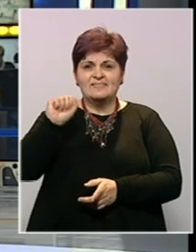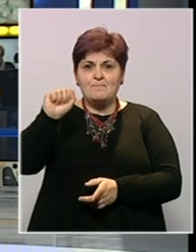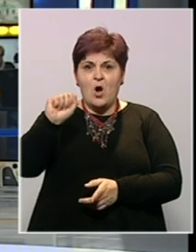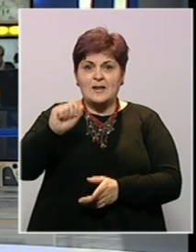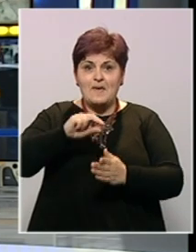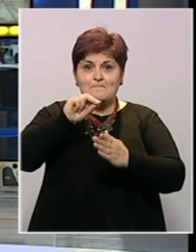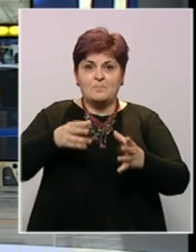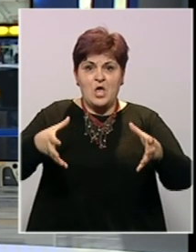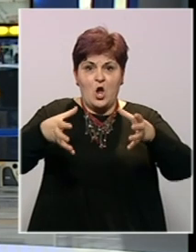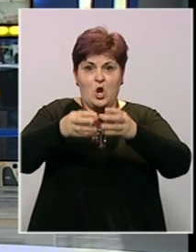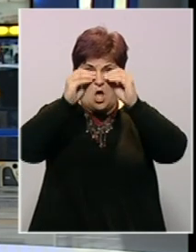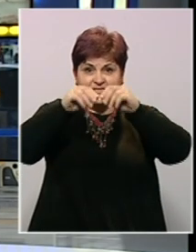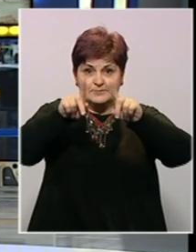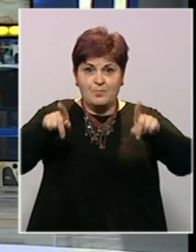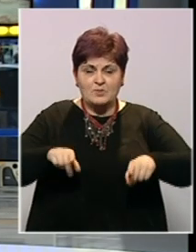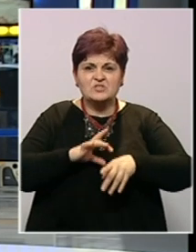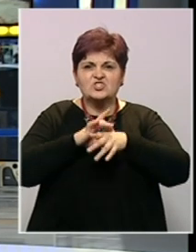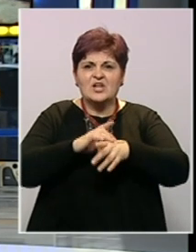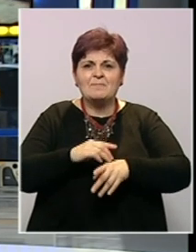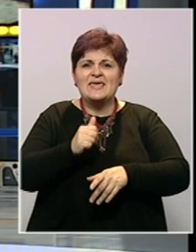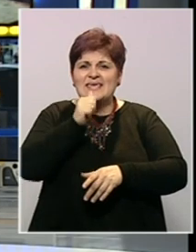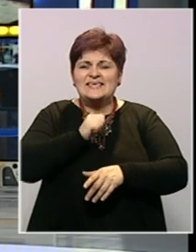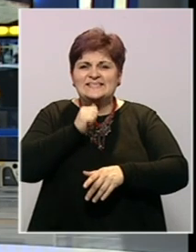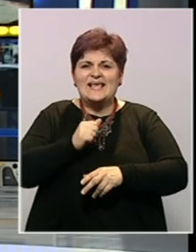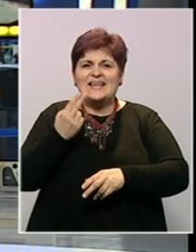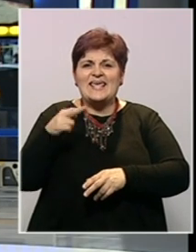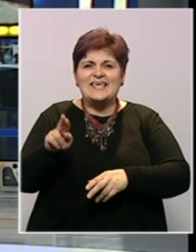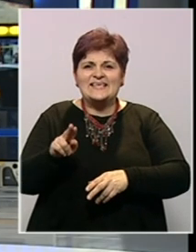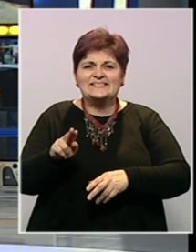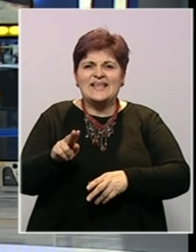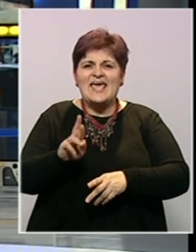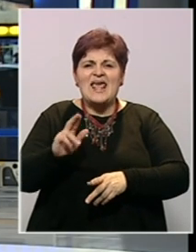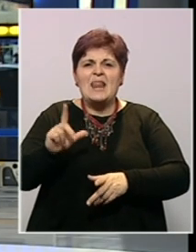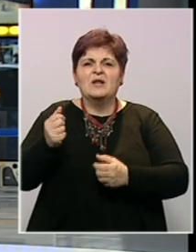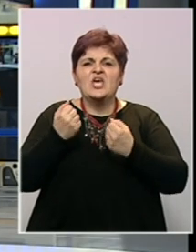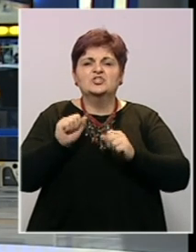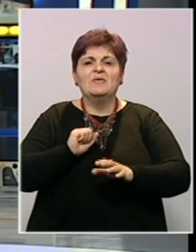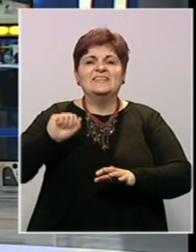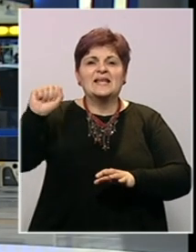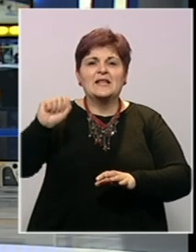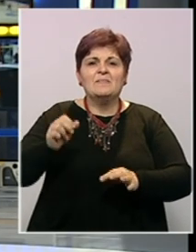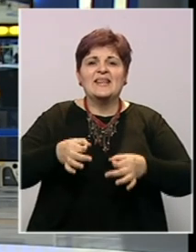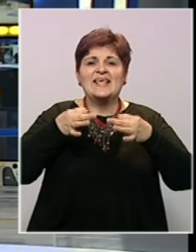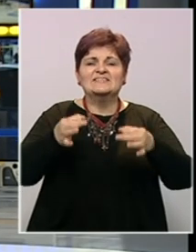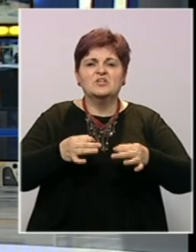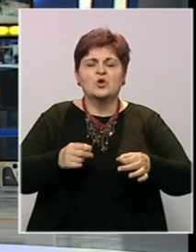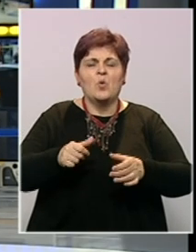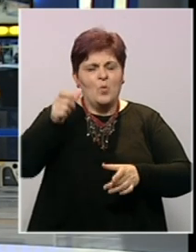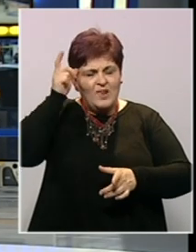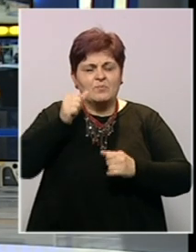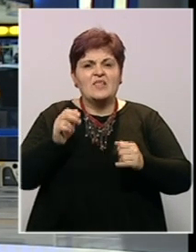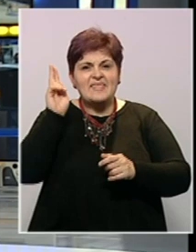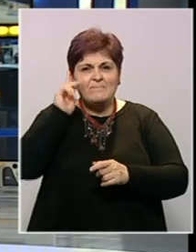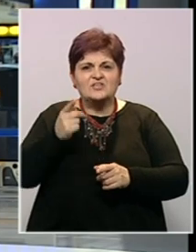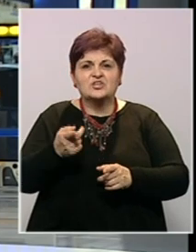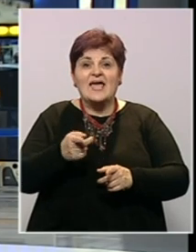socijaldemokrati potpisali su koalicijski sporazum s čelnicima Zelene stranke i neoliberalnih slobodnih demokrata na svečanosti u Berlinu. Taj potez